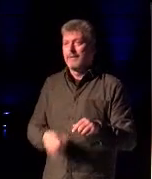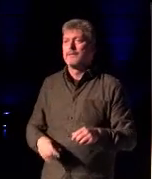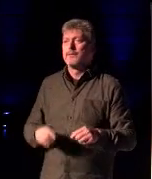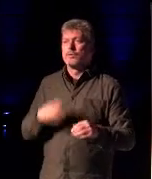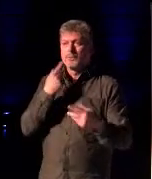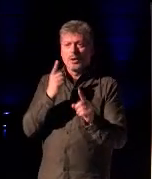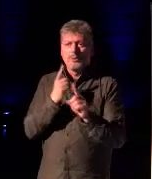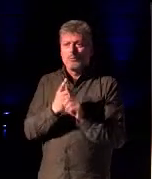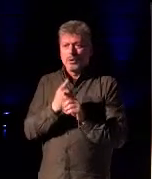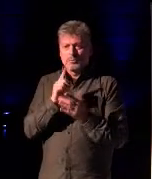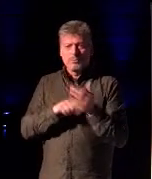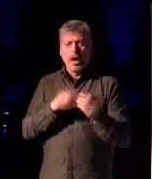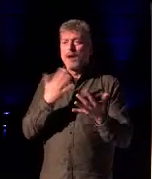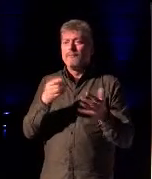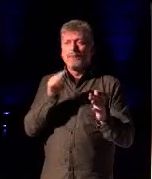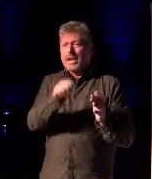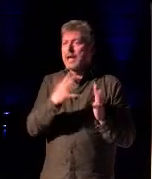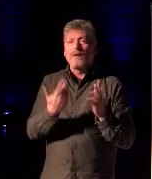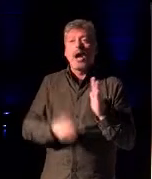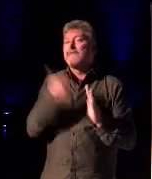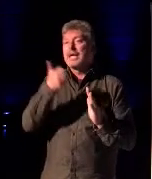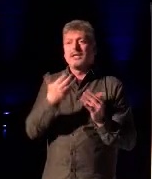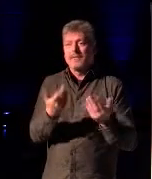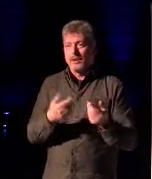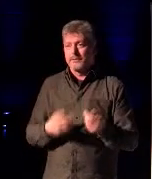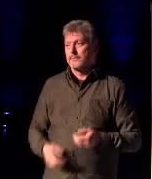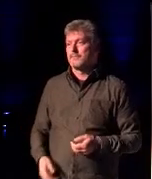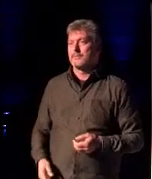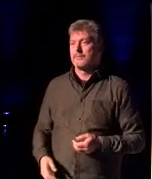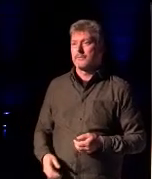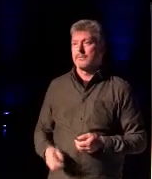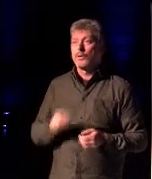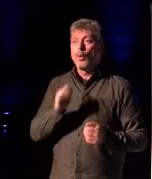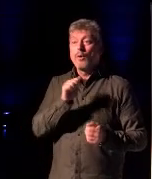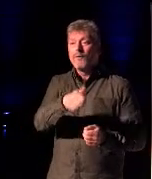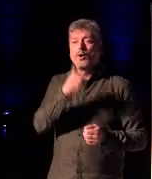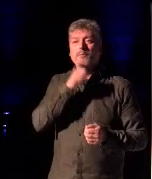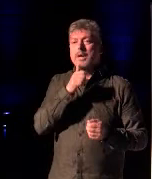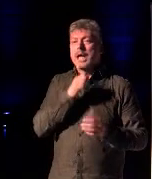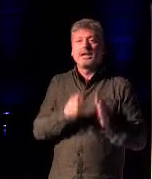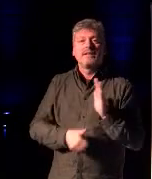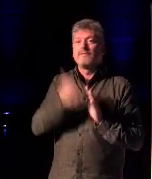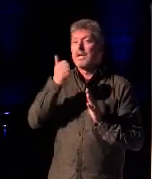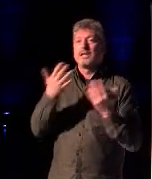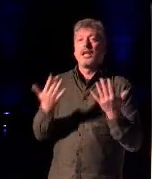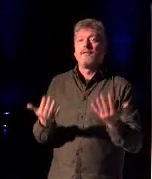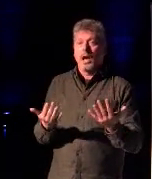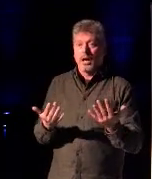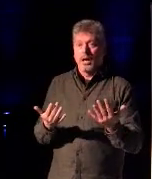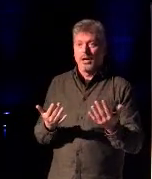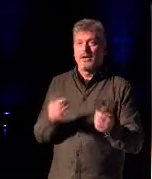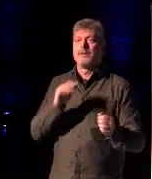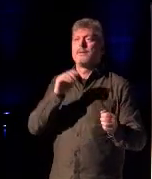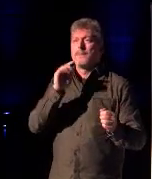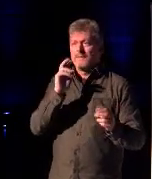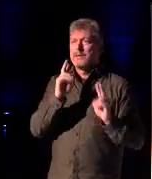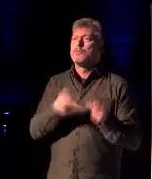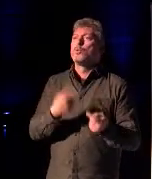spørsmålet «Hva viktig for deg?». Og hva var viktig for Berit? Da brukte